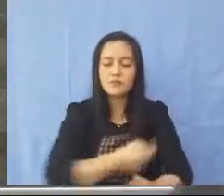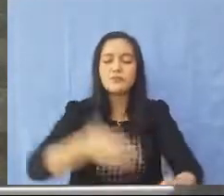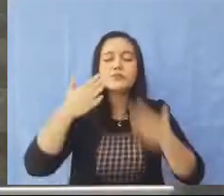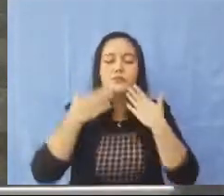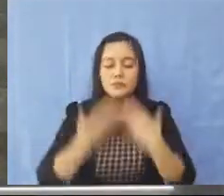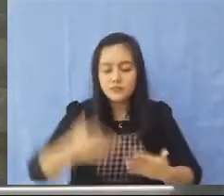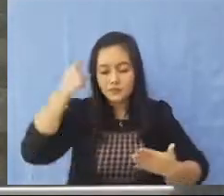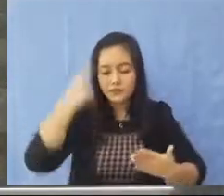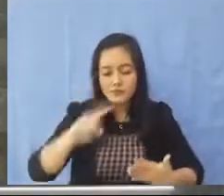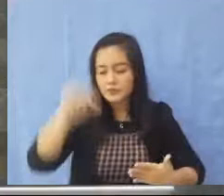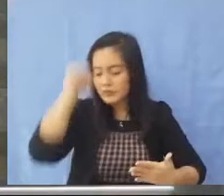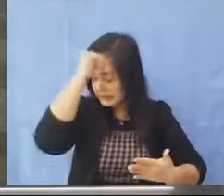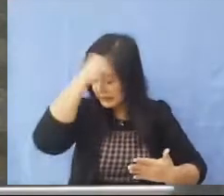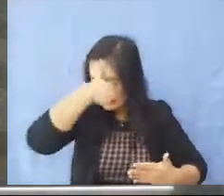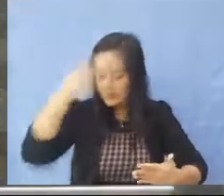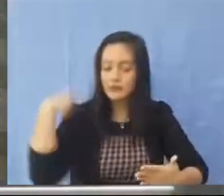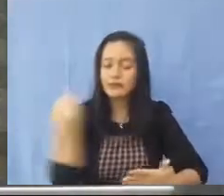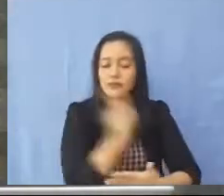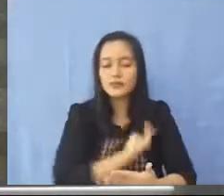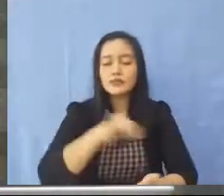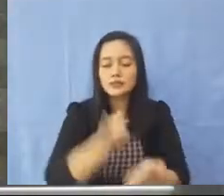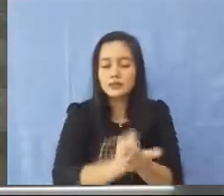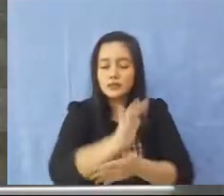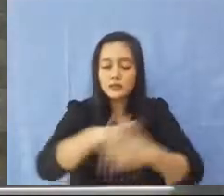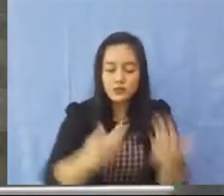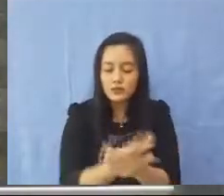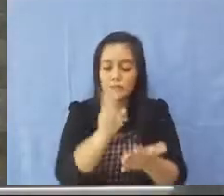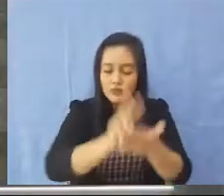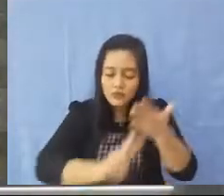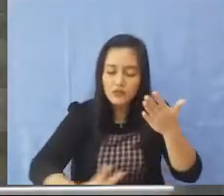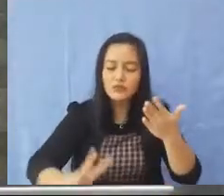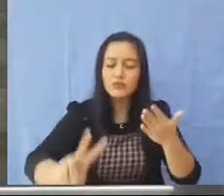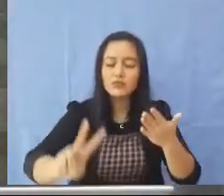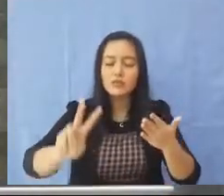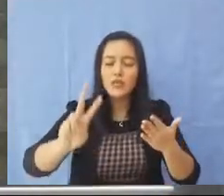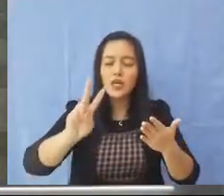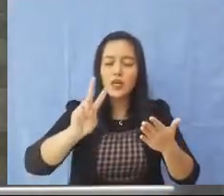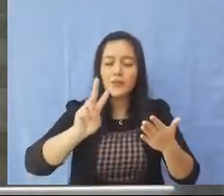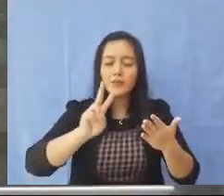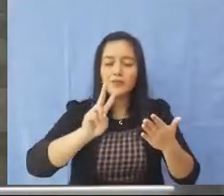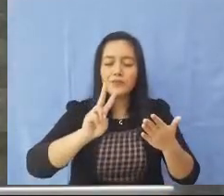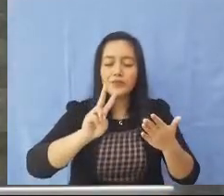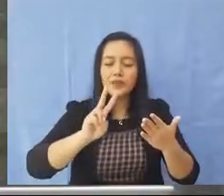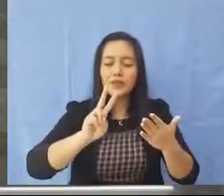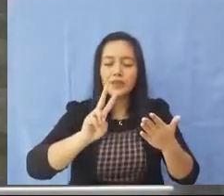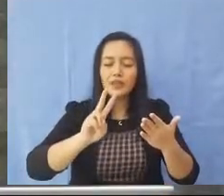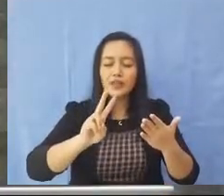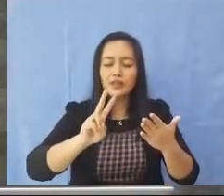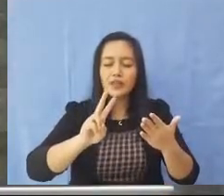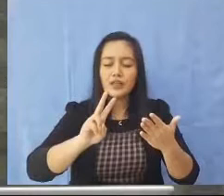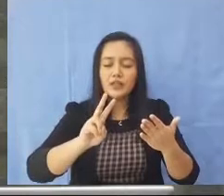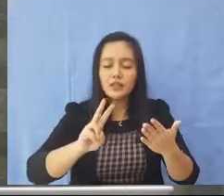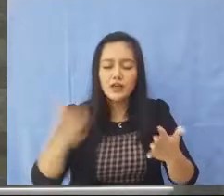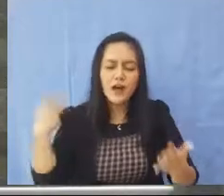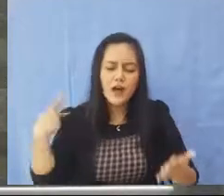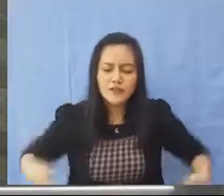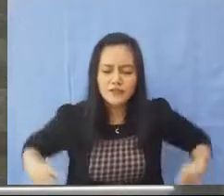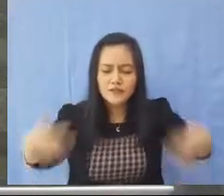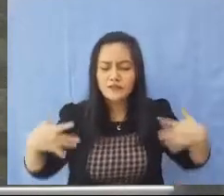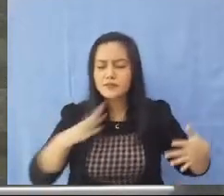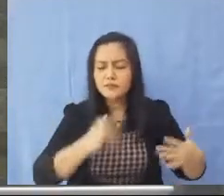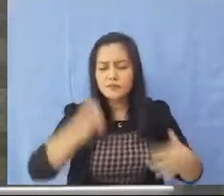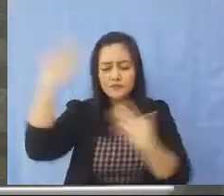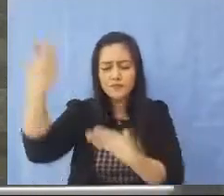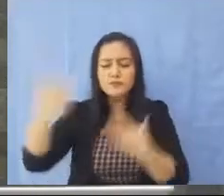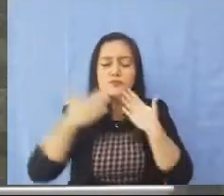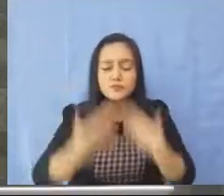that all scriptures are inspired by you, O God. Salamat at may totoo po kaming salita ninyo. Salamat at may buhay kami